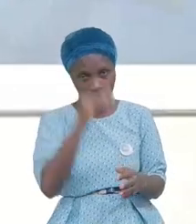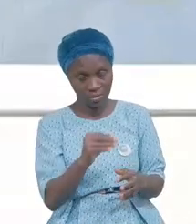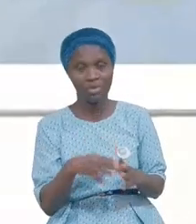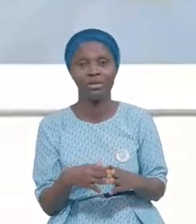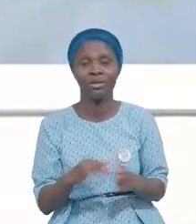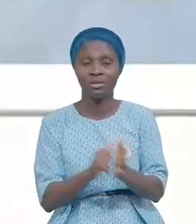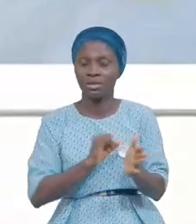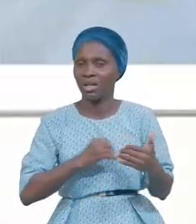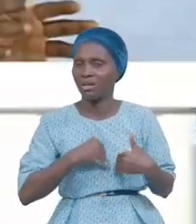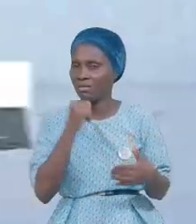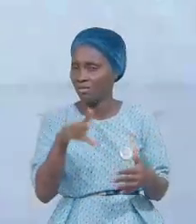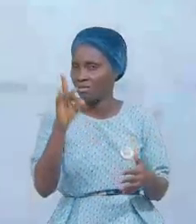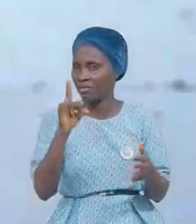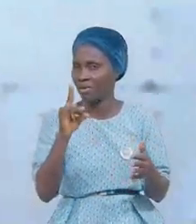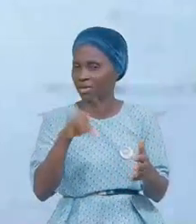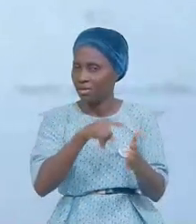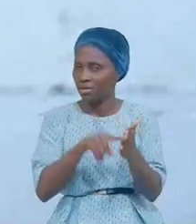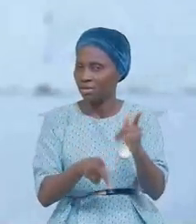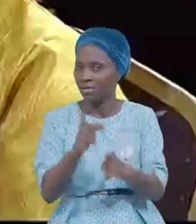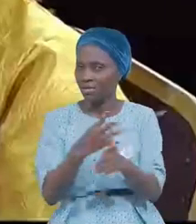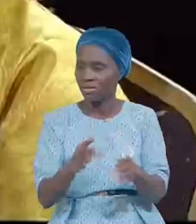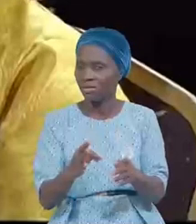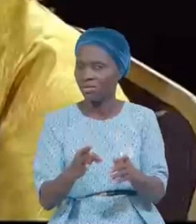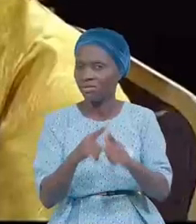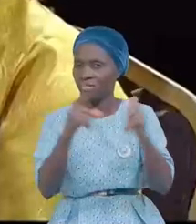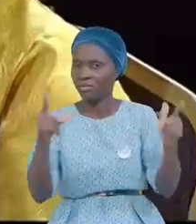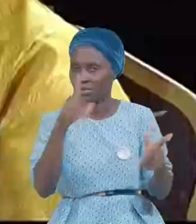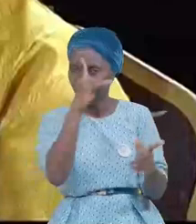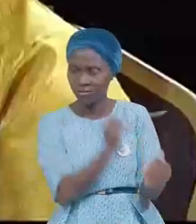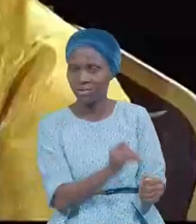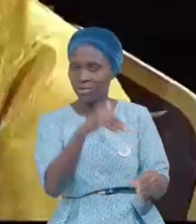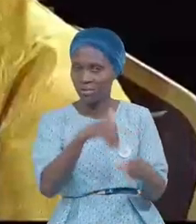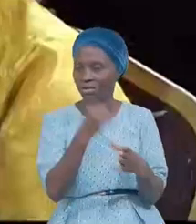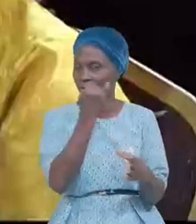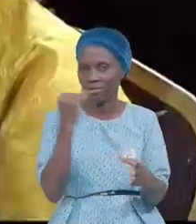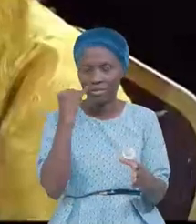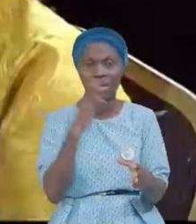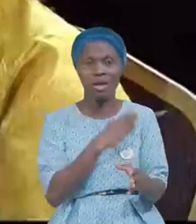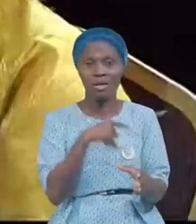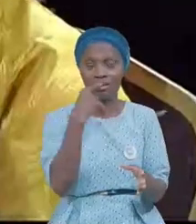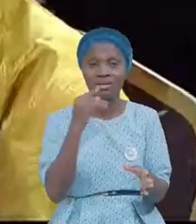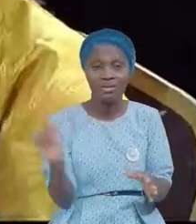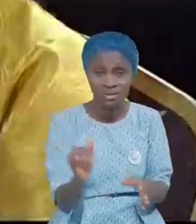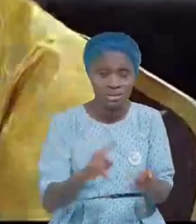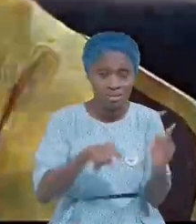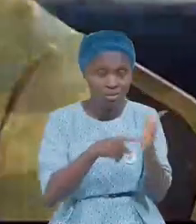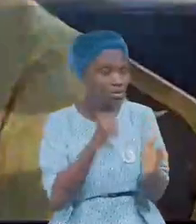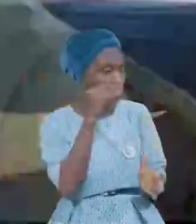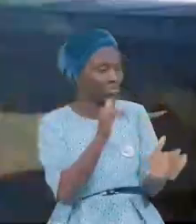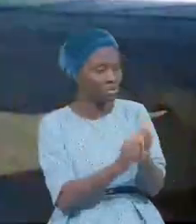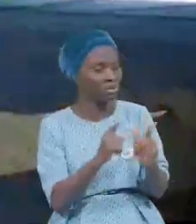même chose à une femme. Femme, ta foi est grande. Attendez un